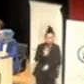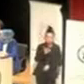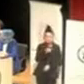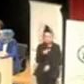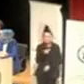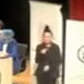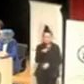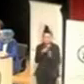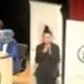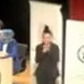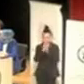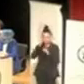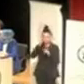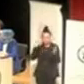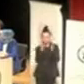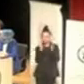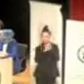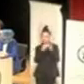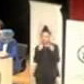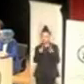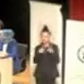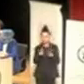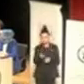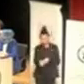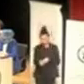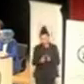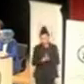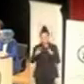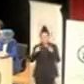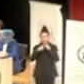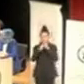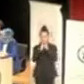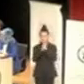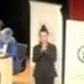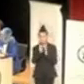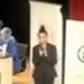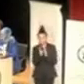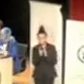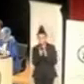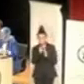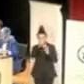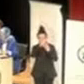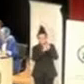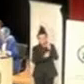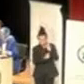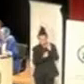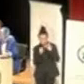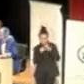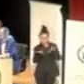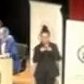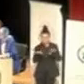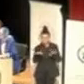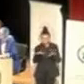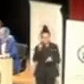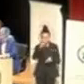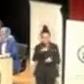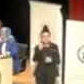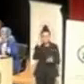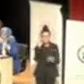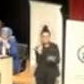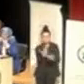ulaşmanız mümkündür. E-kitap formatında yayınlanan bu eserler aynı zamanda e-kitabın mobil uygulamasında